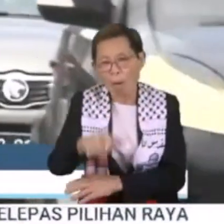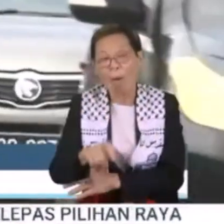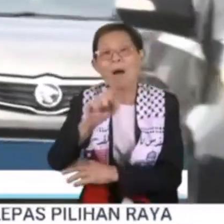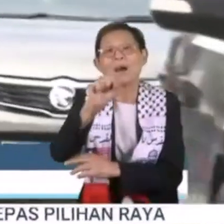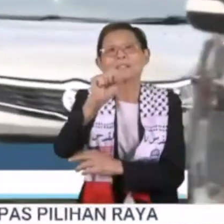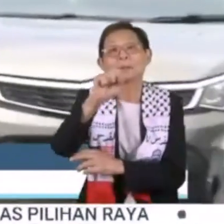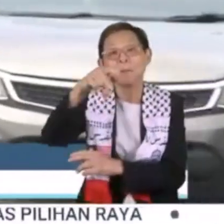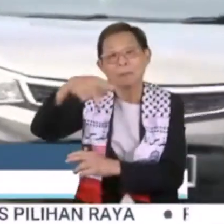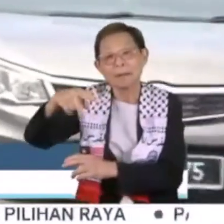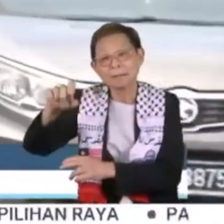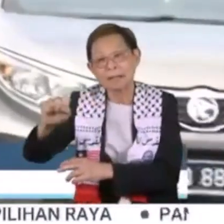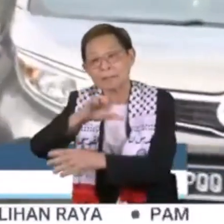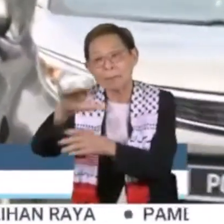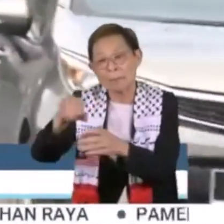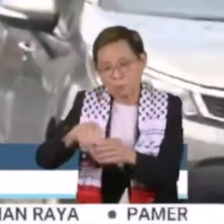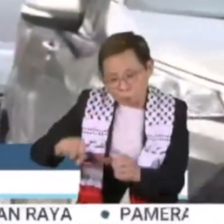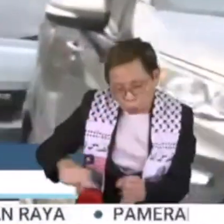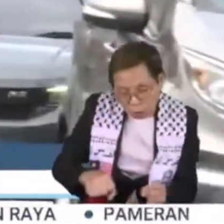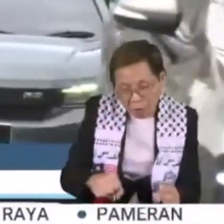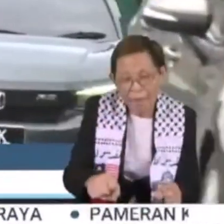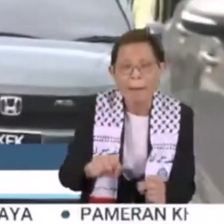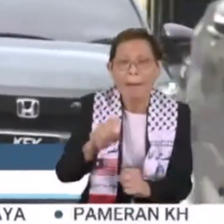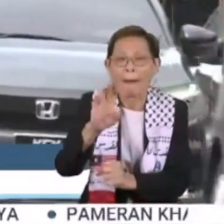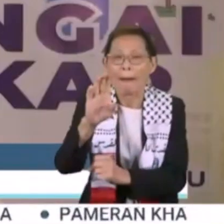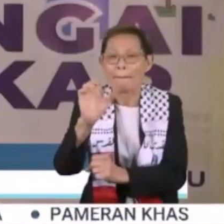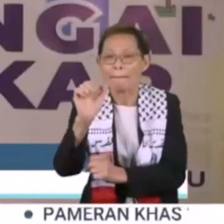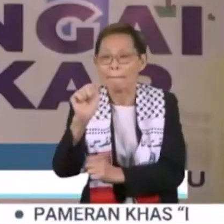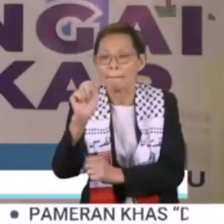perai selatan termasuk Sungai Bakap.